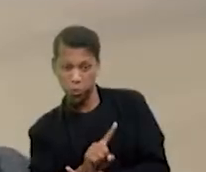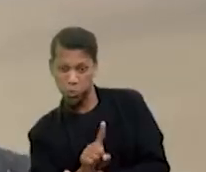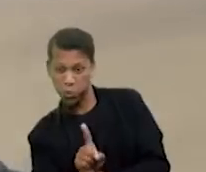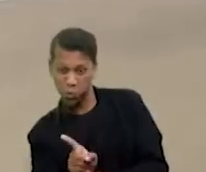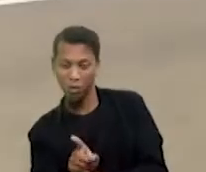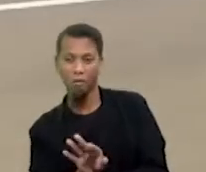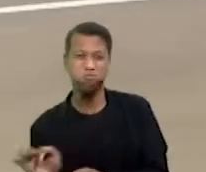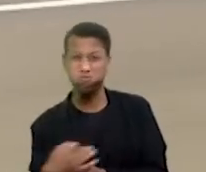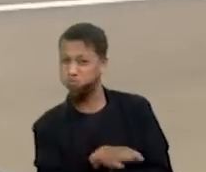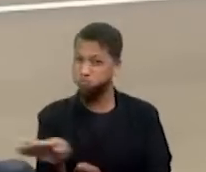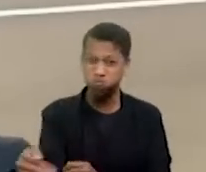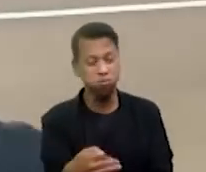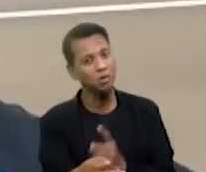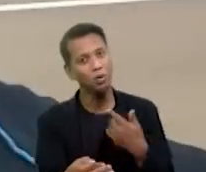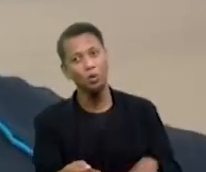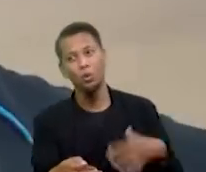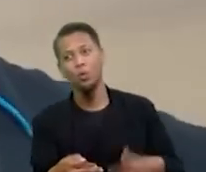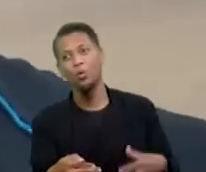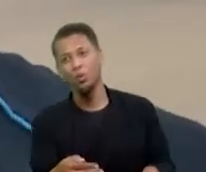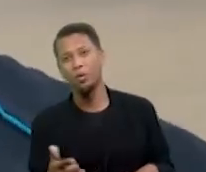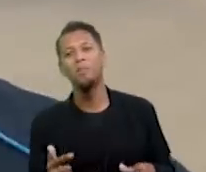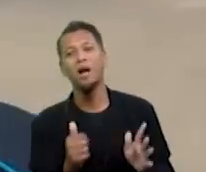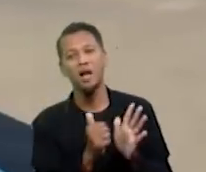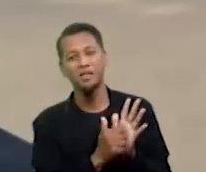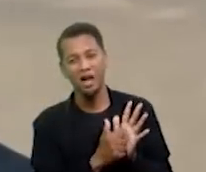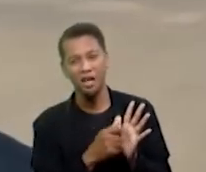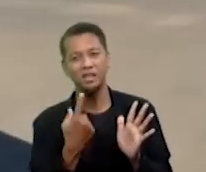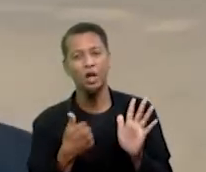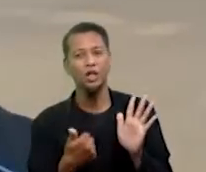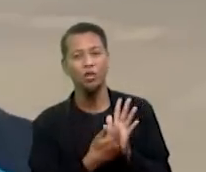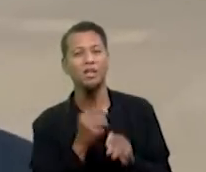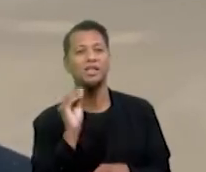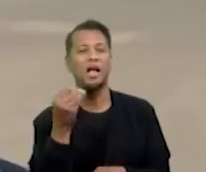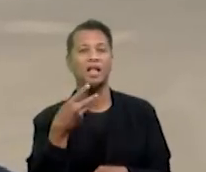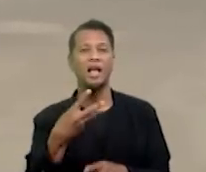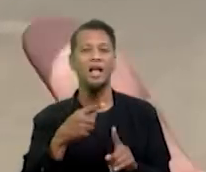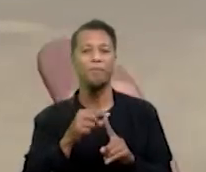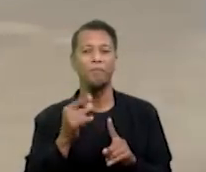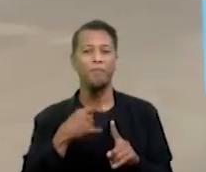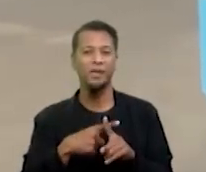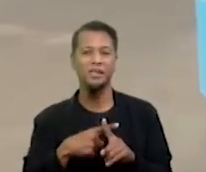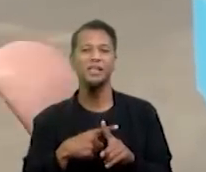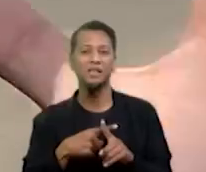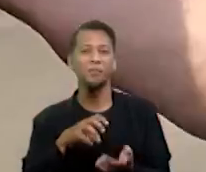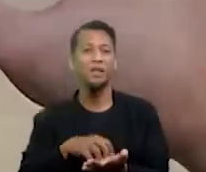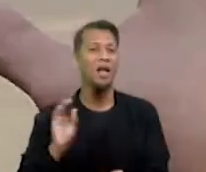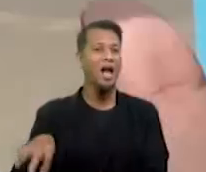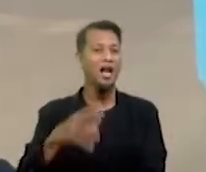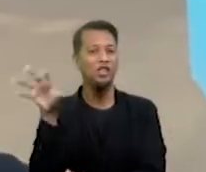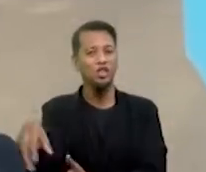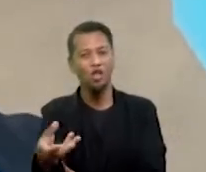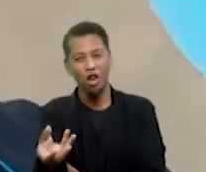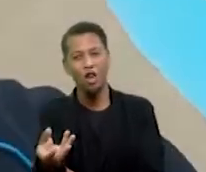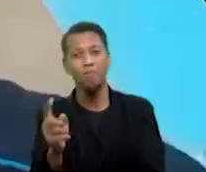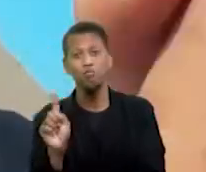akan terus mengikuti acara dari Jakarta International E-Prix yang berada di kawasan Ancol. Dan nanti race-nya akan dimulai pada pukul 3